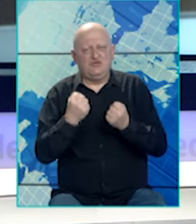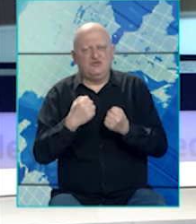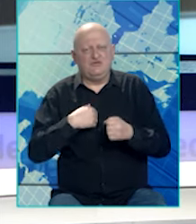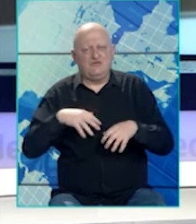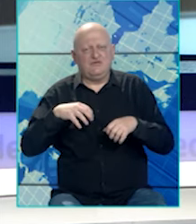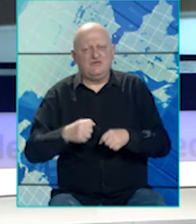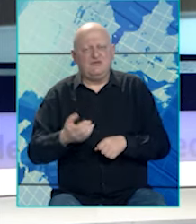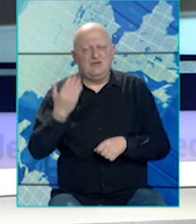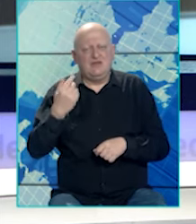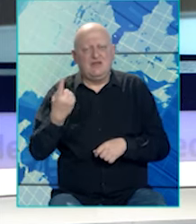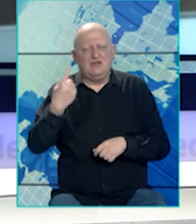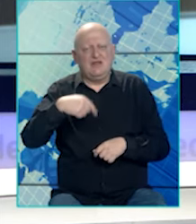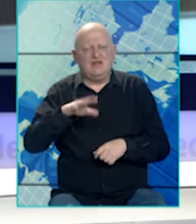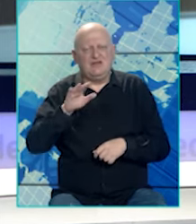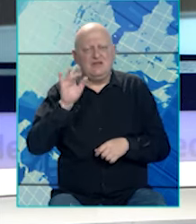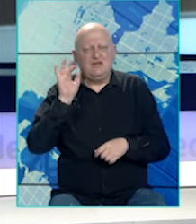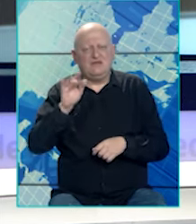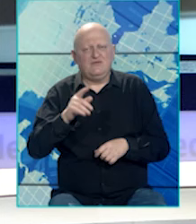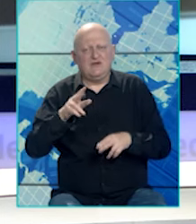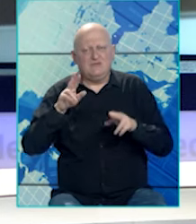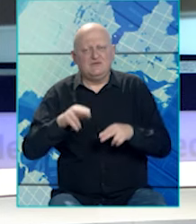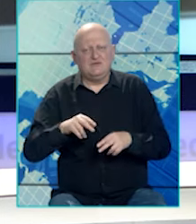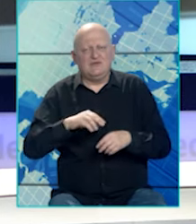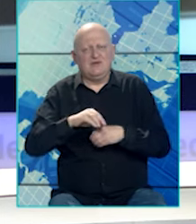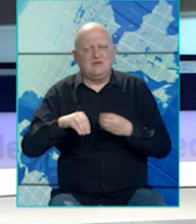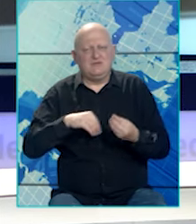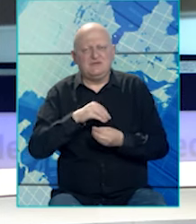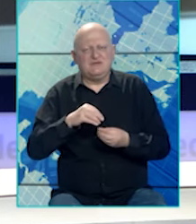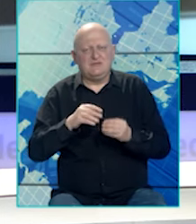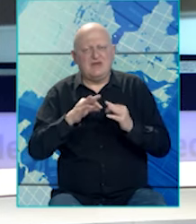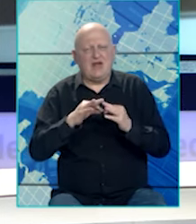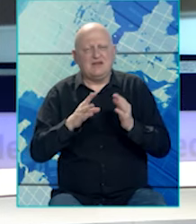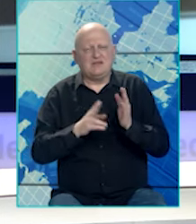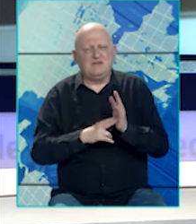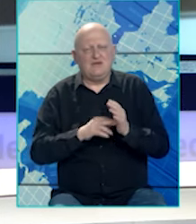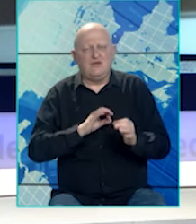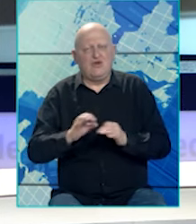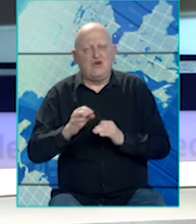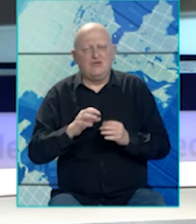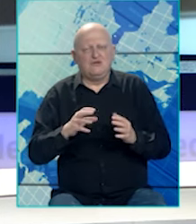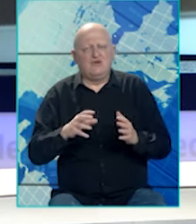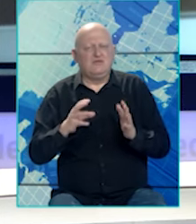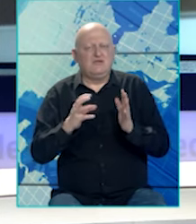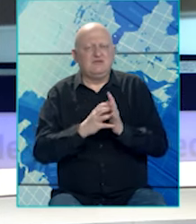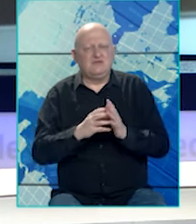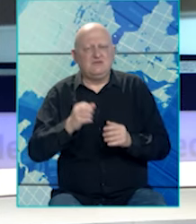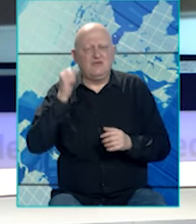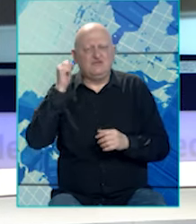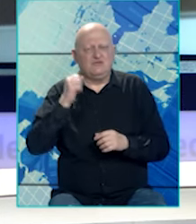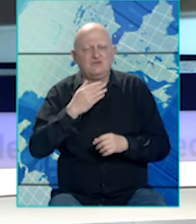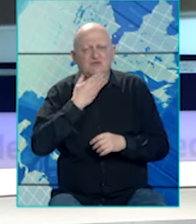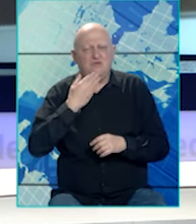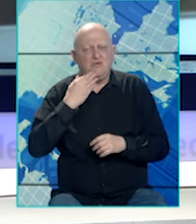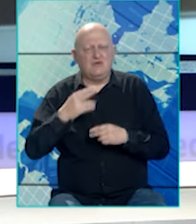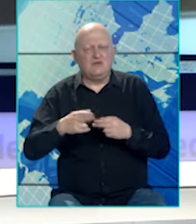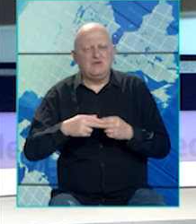rezultati, čime je učvrstio svoju vlast, iako su hiljade njegovih protivnika, a pristalica porodice Alekseja Navalnog, organizovale